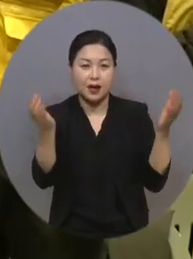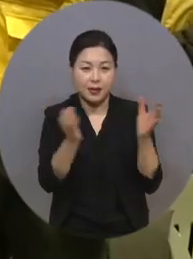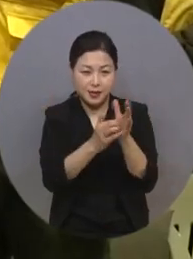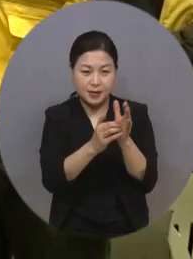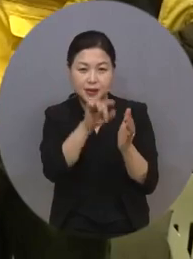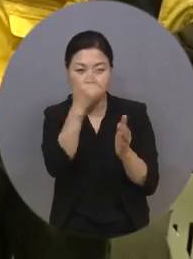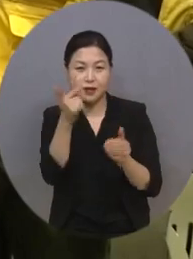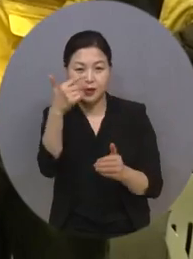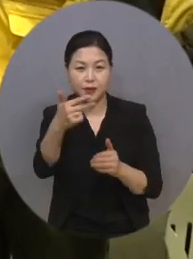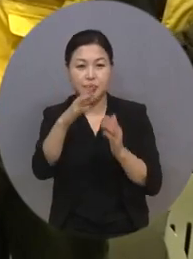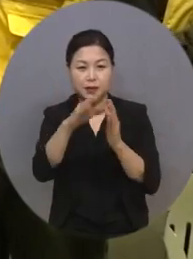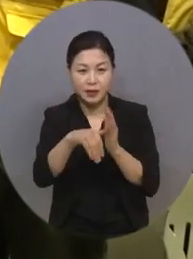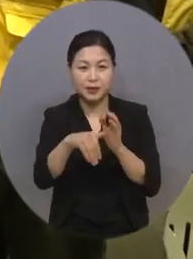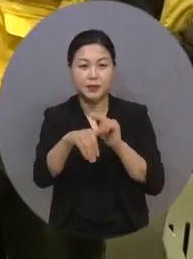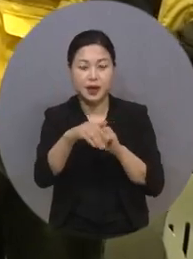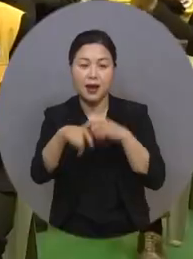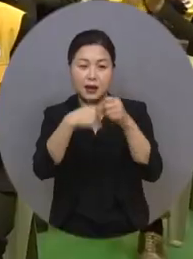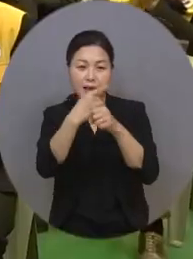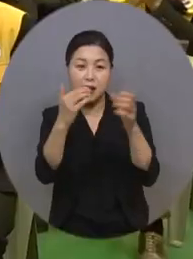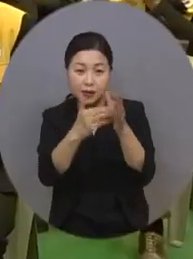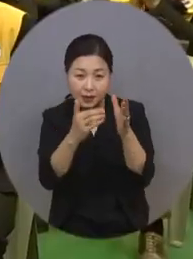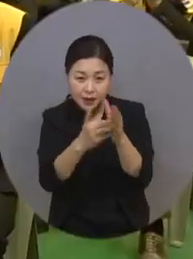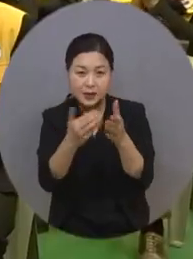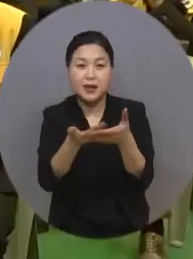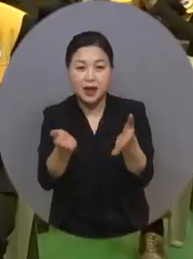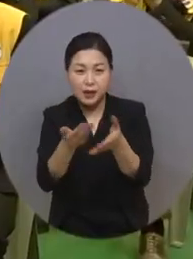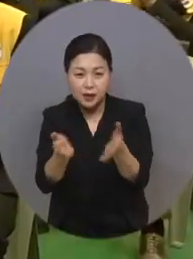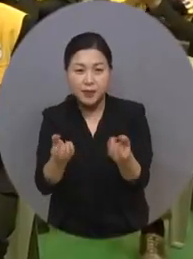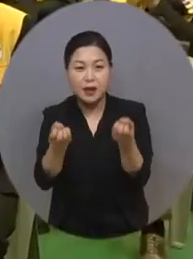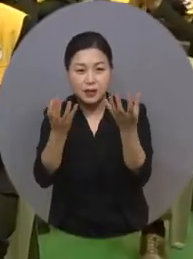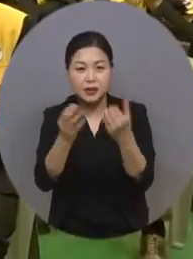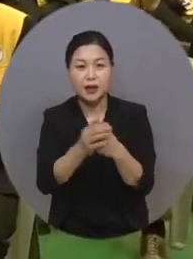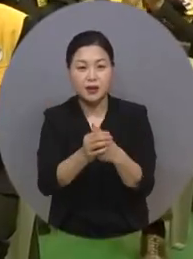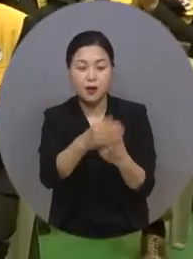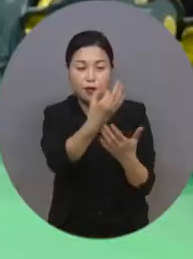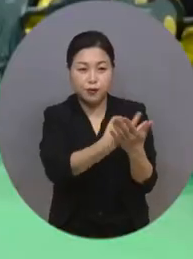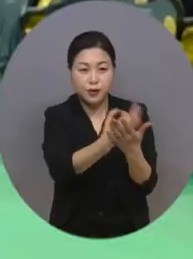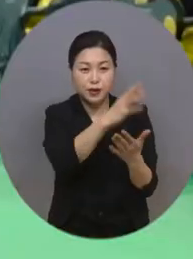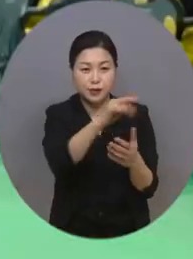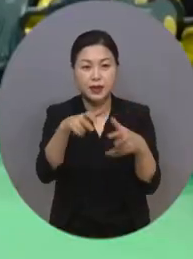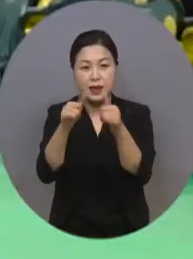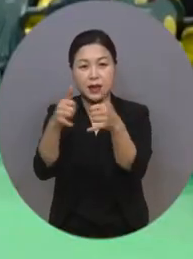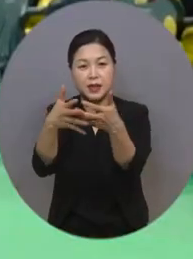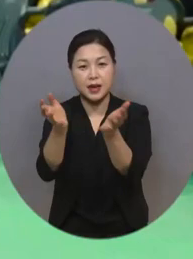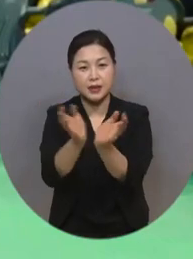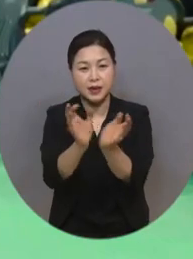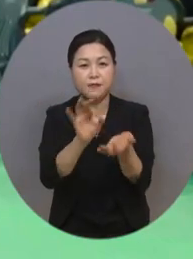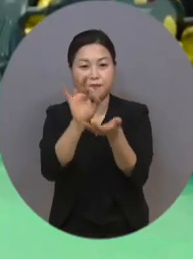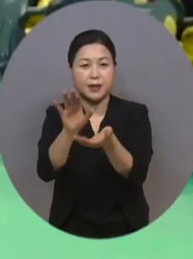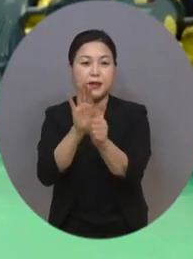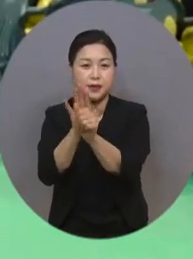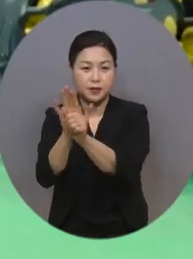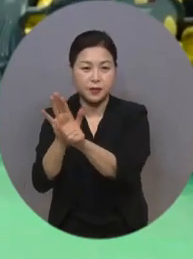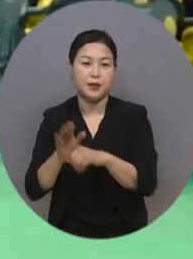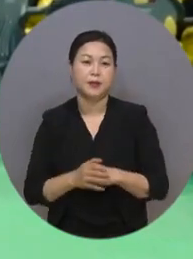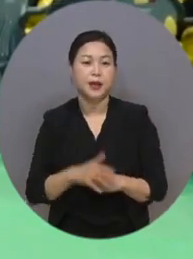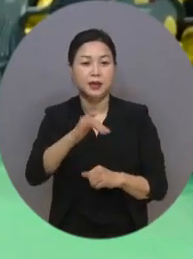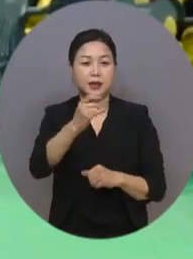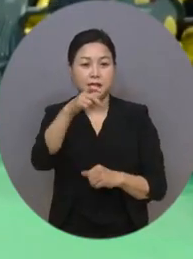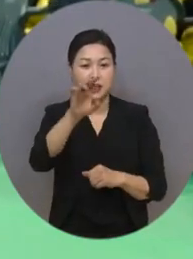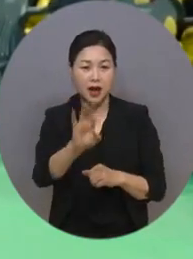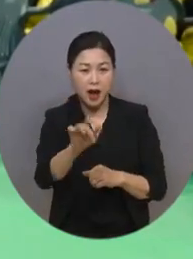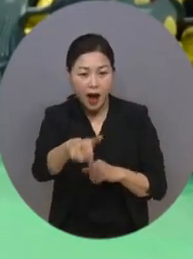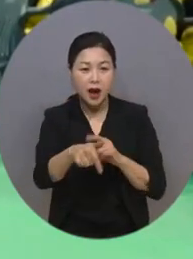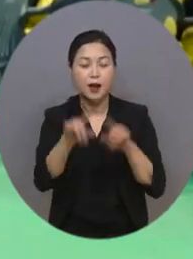저녁 7시에 송년 나눔 콘서트를 진행하며 수익금으로 장애인 단체에 후원합니다. 이곳 치약체육관에서 진행한 희망풍차